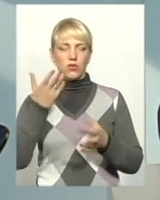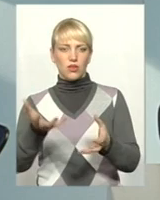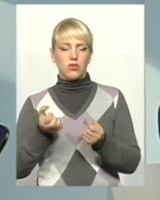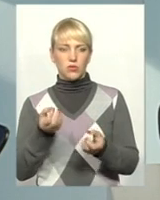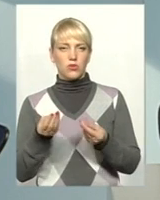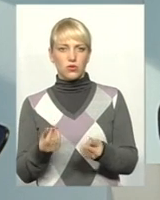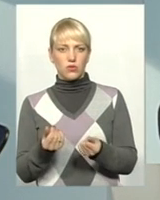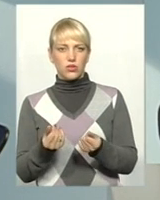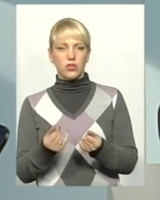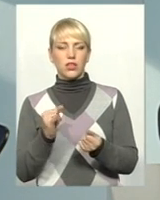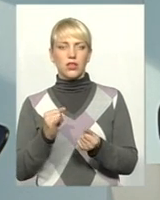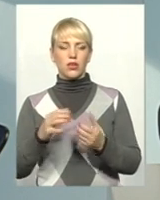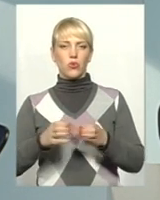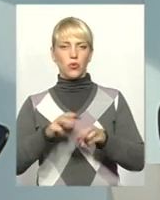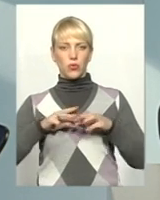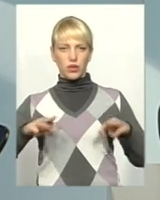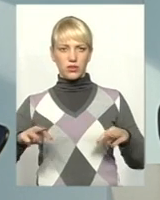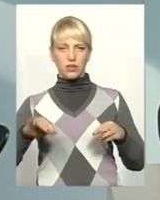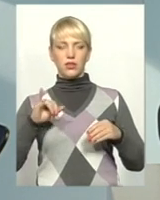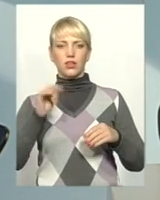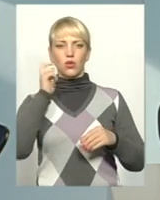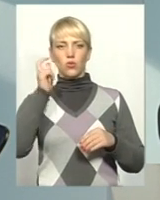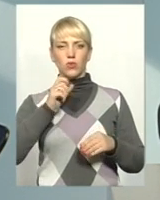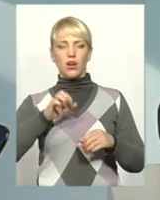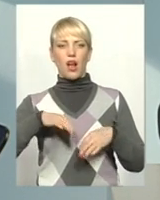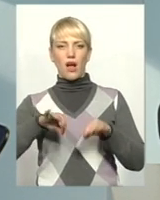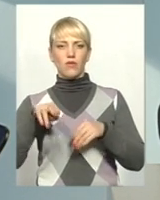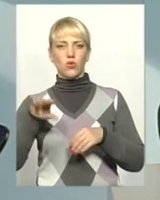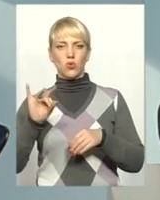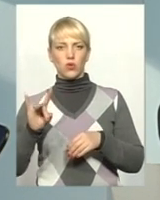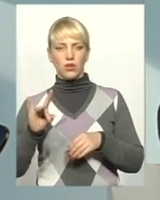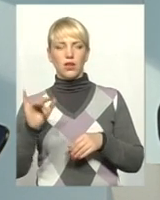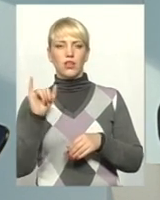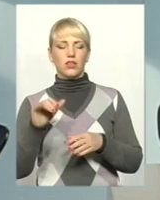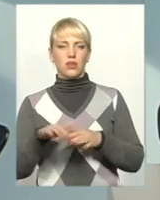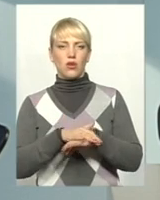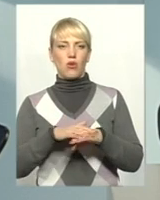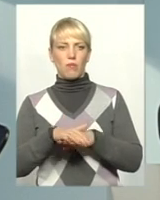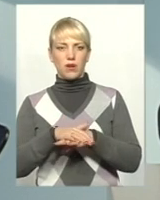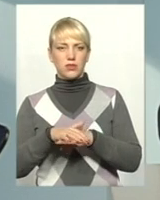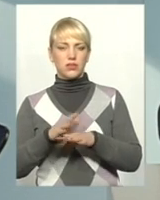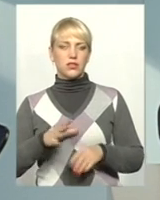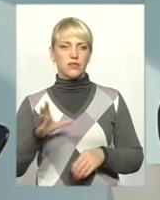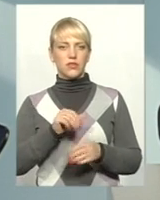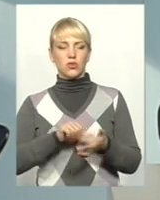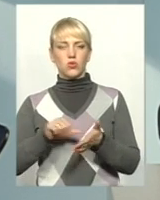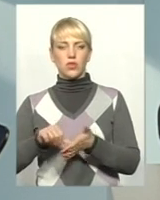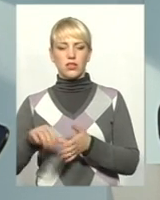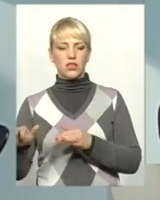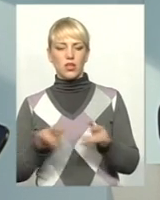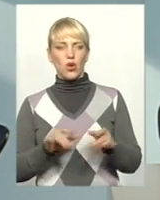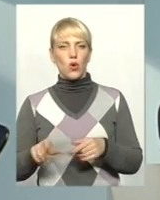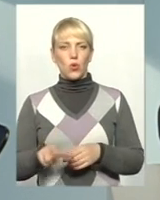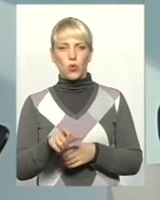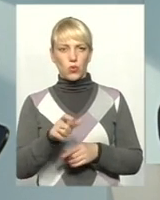і уряд, і Укртодор, і, я думаю, і громадськість, і всі учасники руху, вони всі